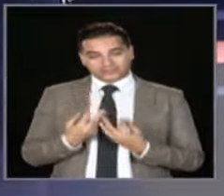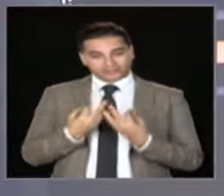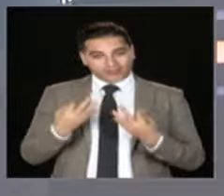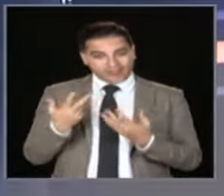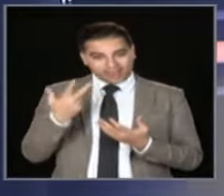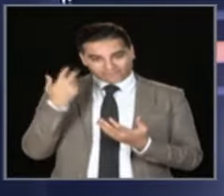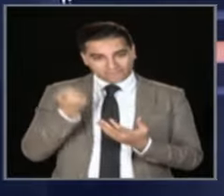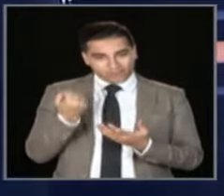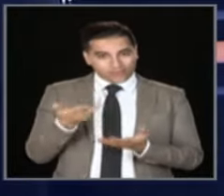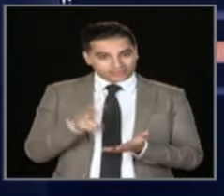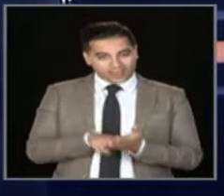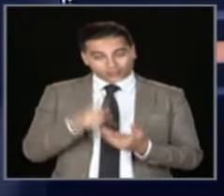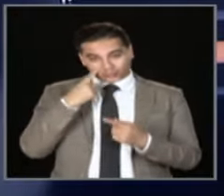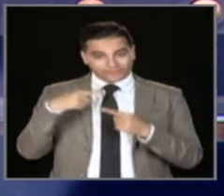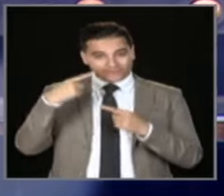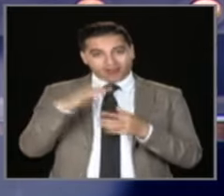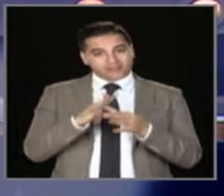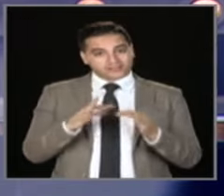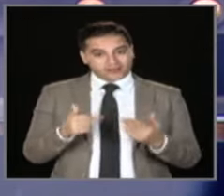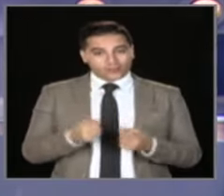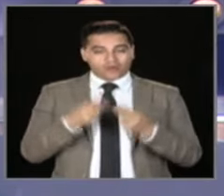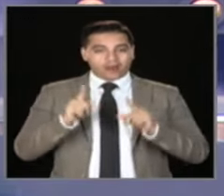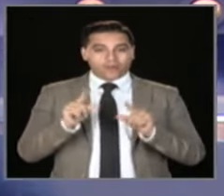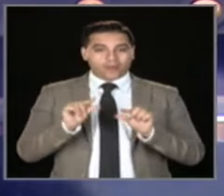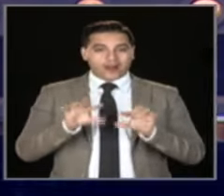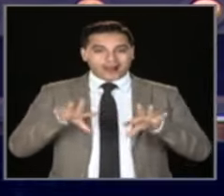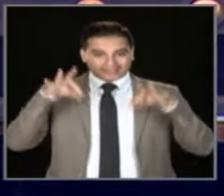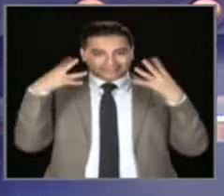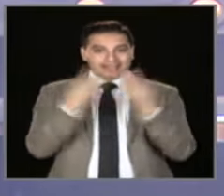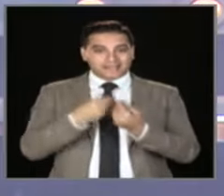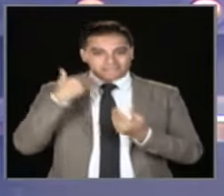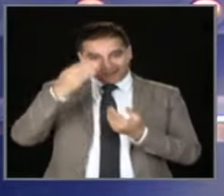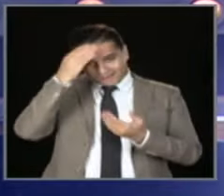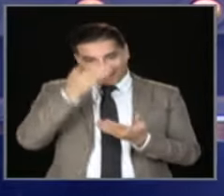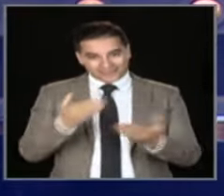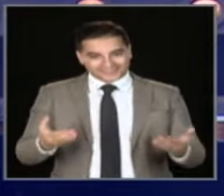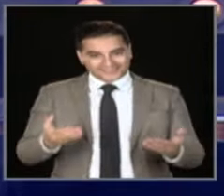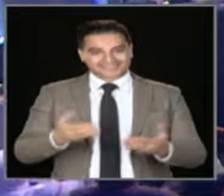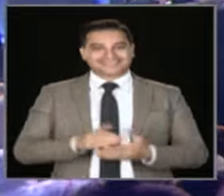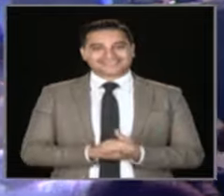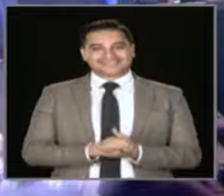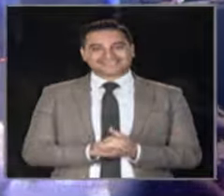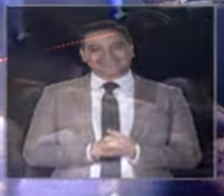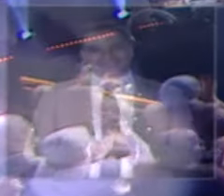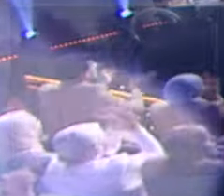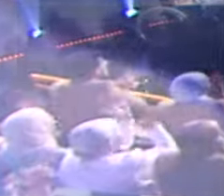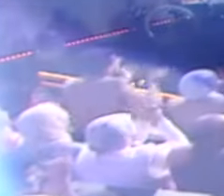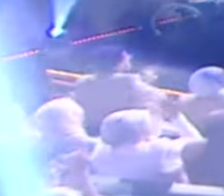نقاط، هنشوف إيه اللي هيحصل الماتش اللي جاي. وإلى اللقاء وحلقة جديدة مع العباقرة.